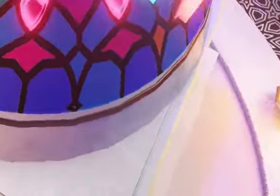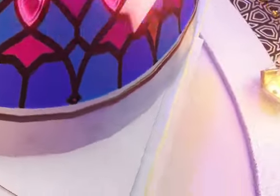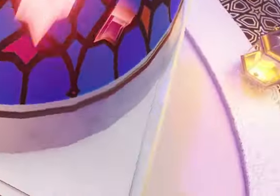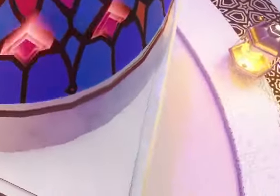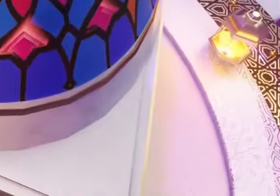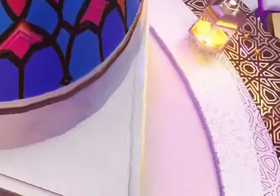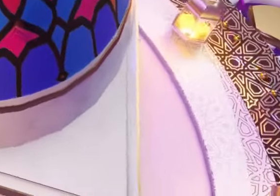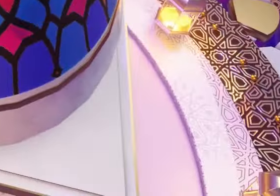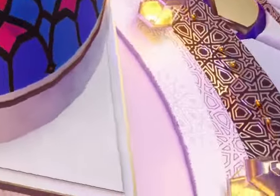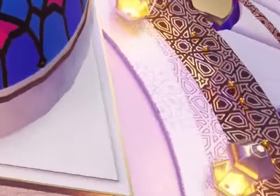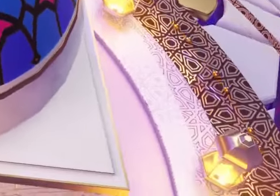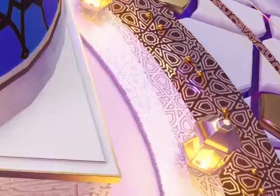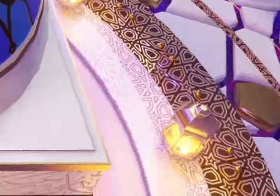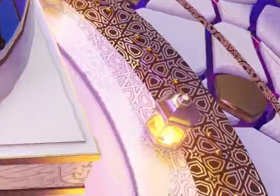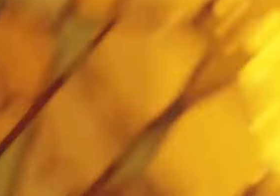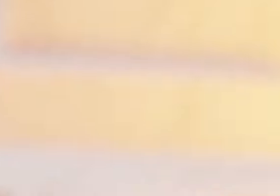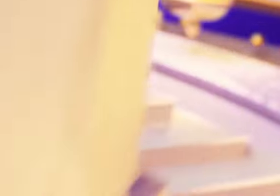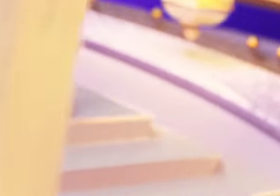ya